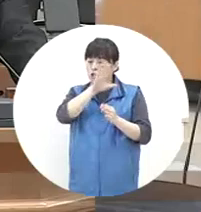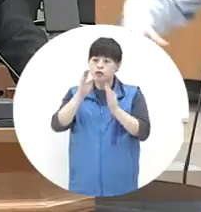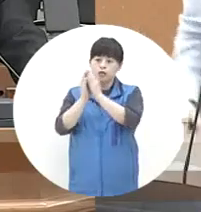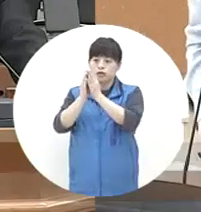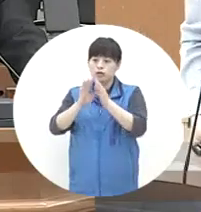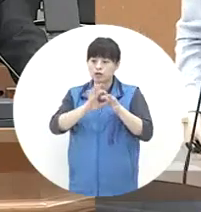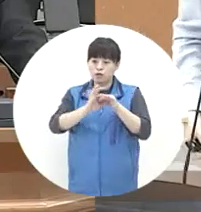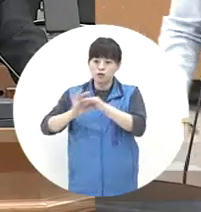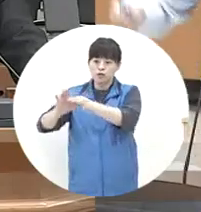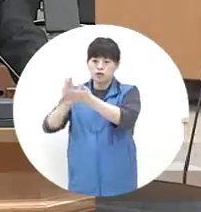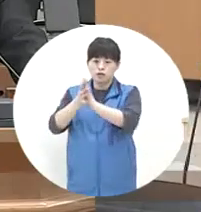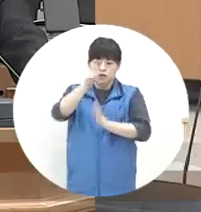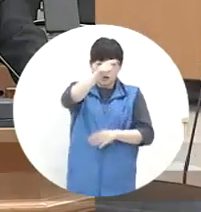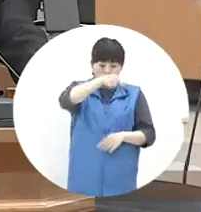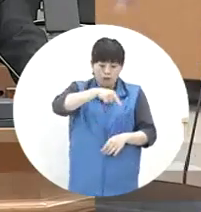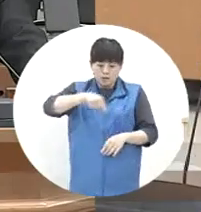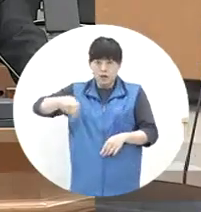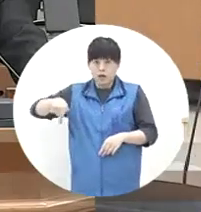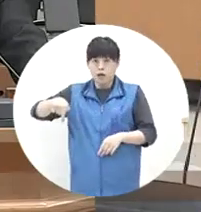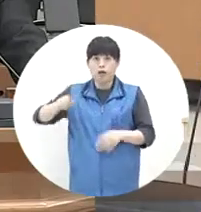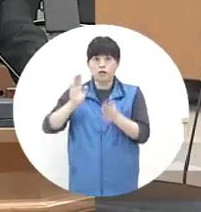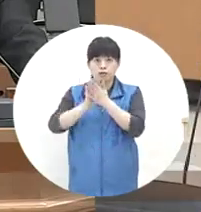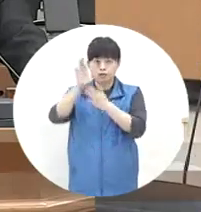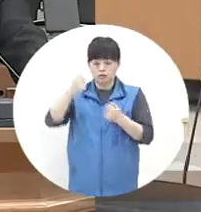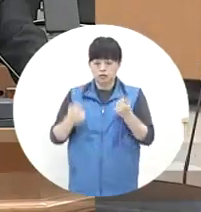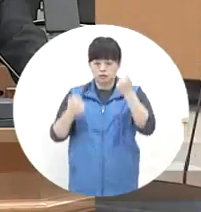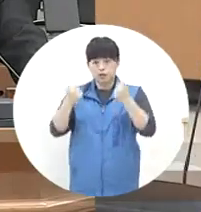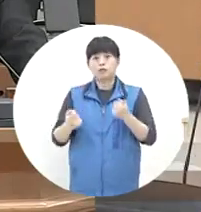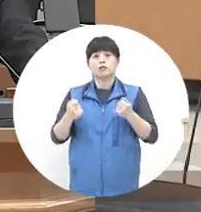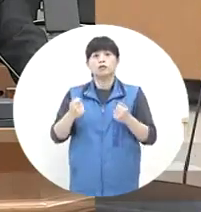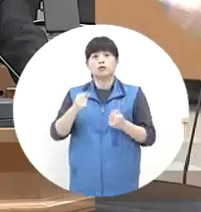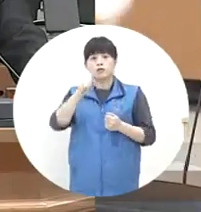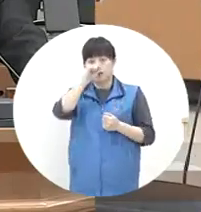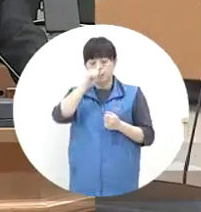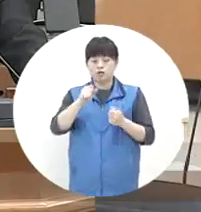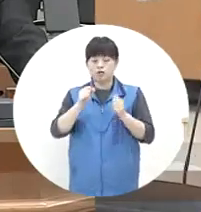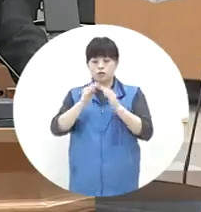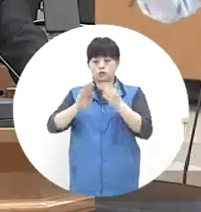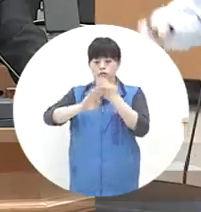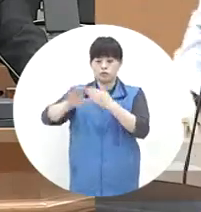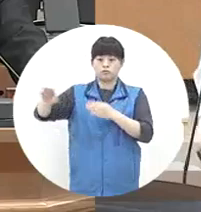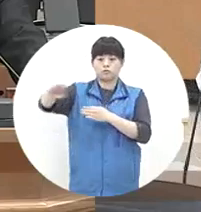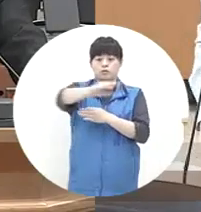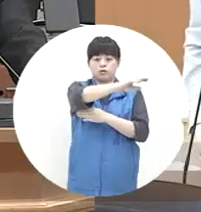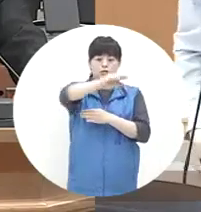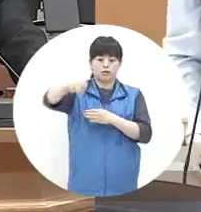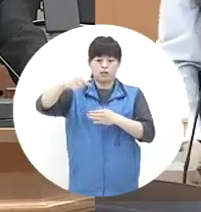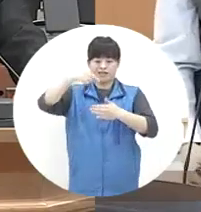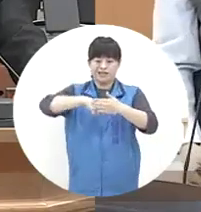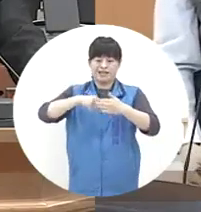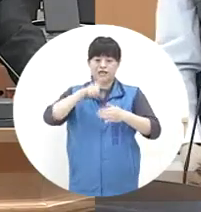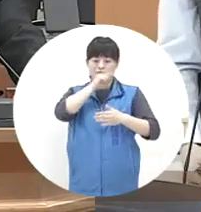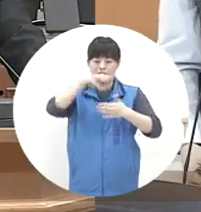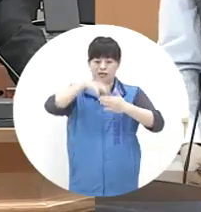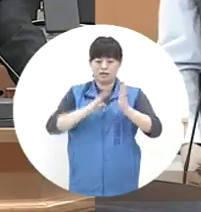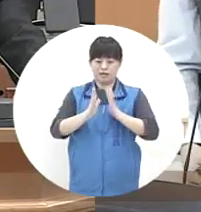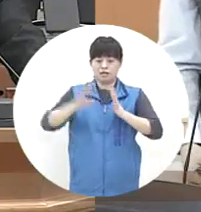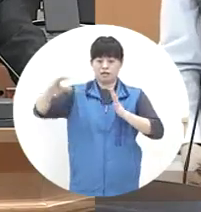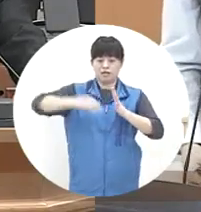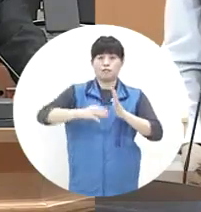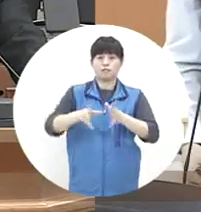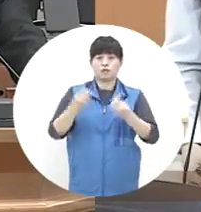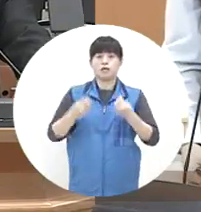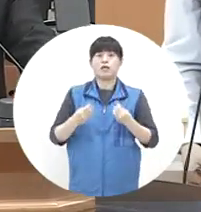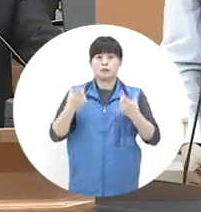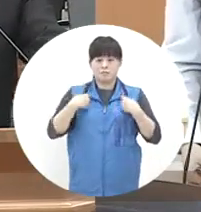一个 L 型的， 好、哦、啊， 以后我们车子就可以在市区外面跑。不一定要进到市区啦， 原来这一条就不是计划道